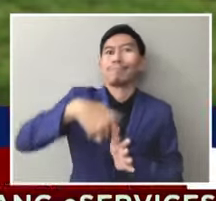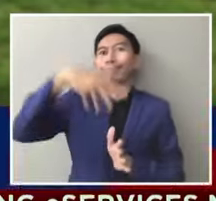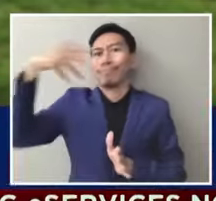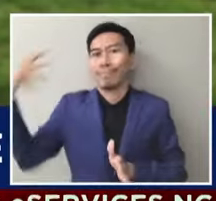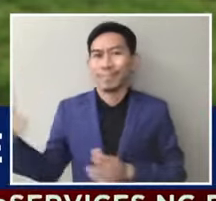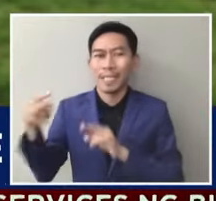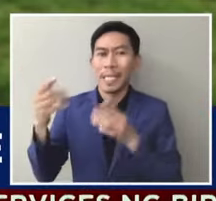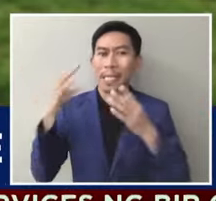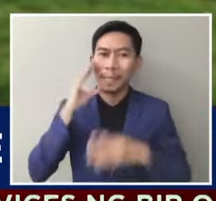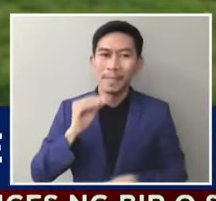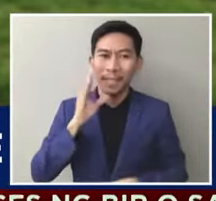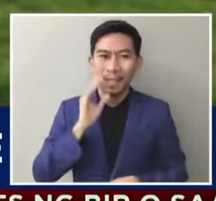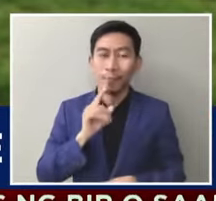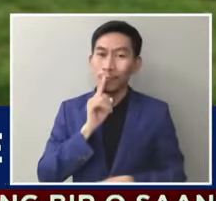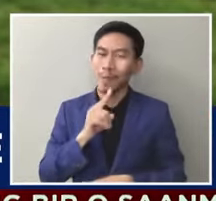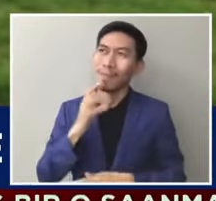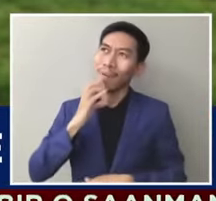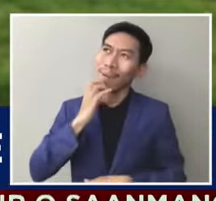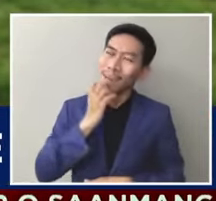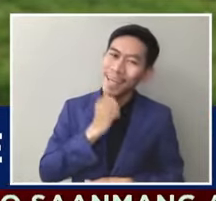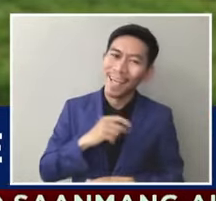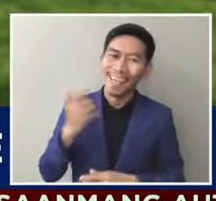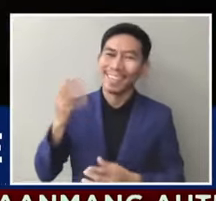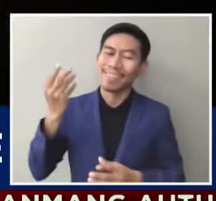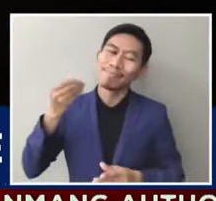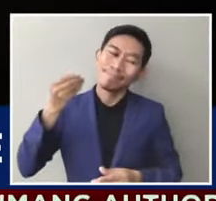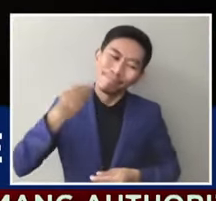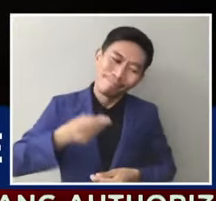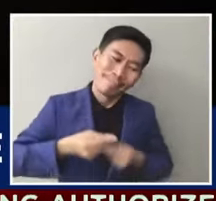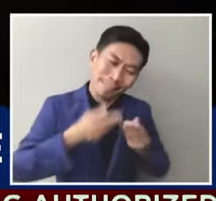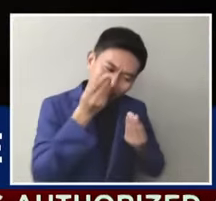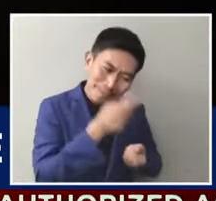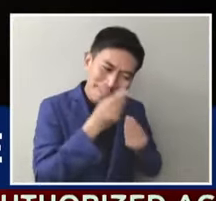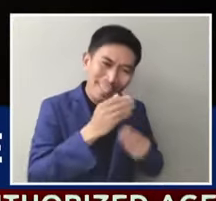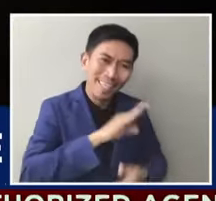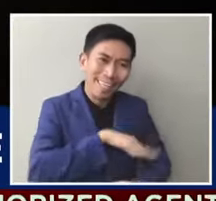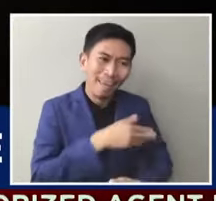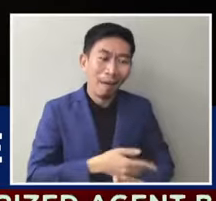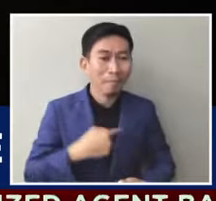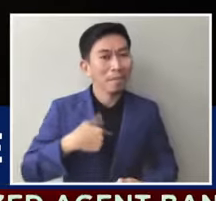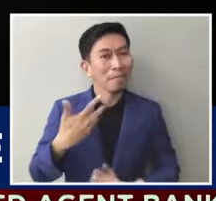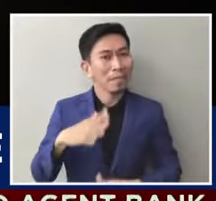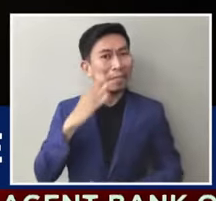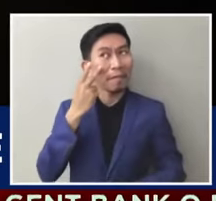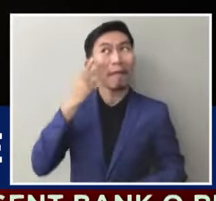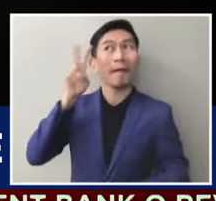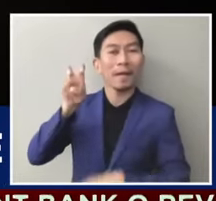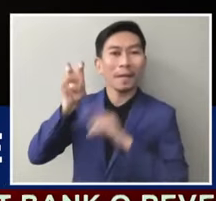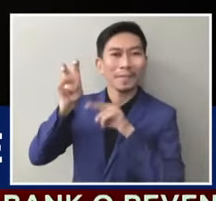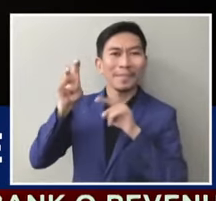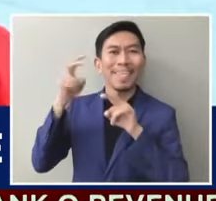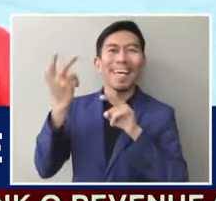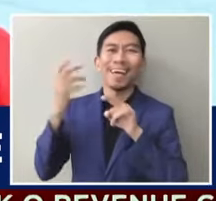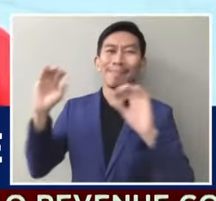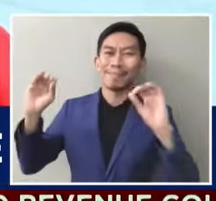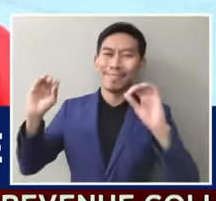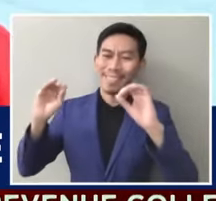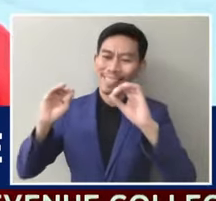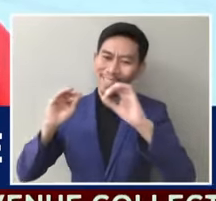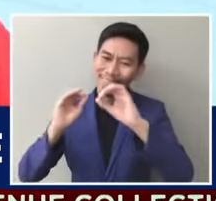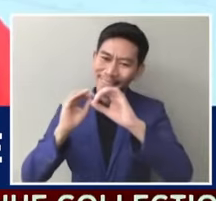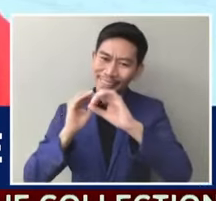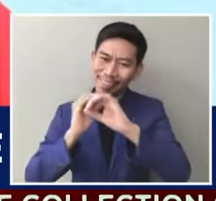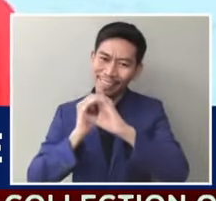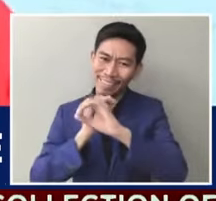and privilege and have something to tell to my kids na ayan, naka-experience po ako ng solar eclipse here in New York. It